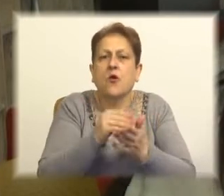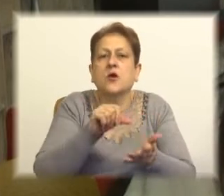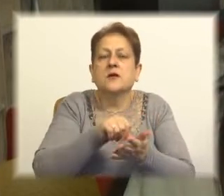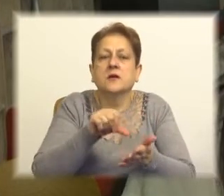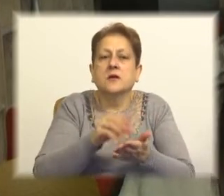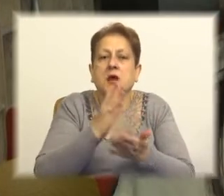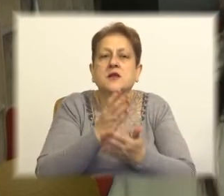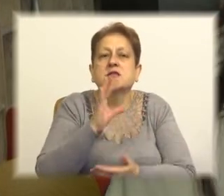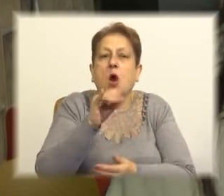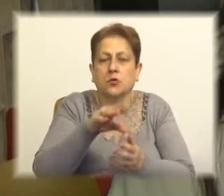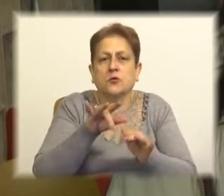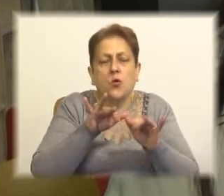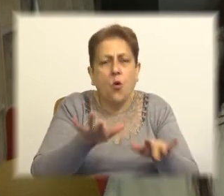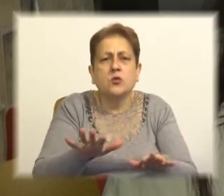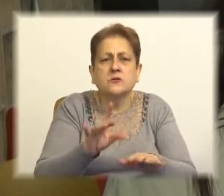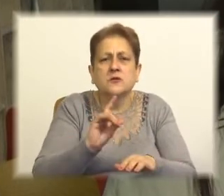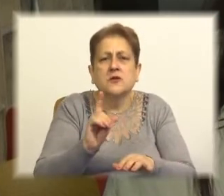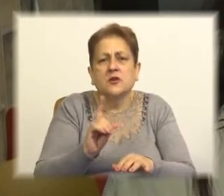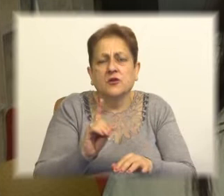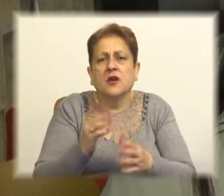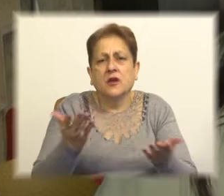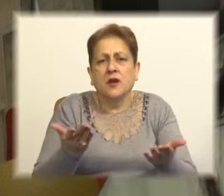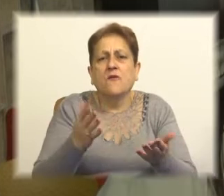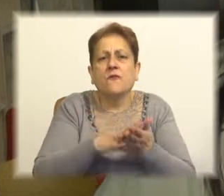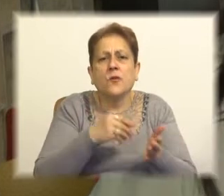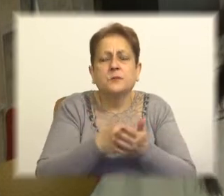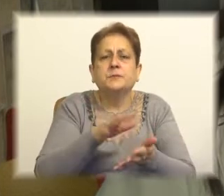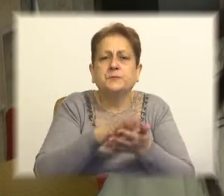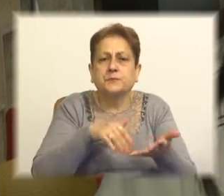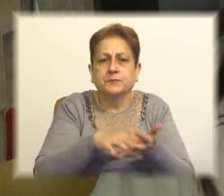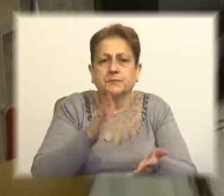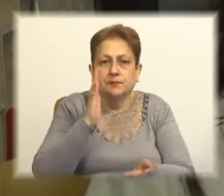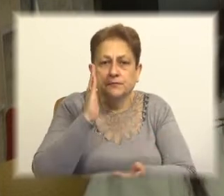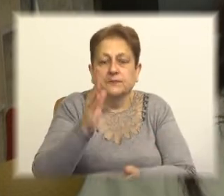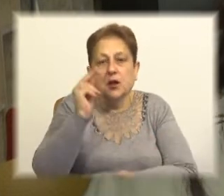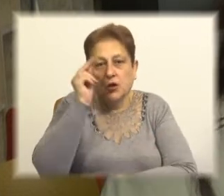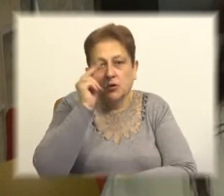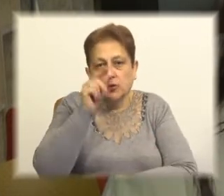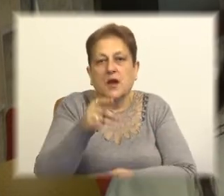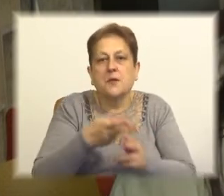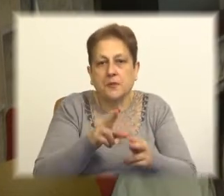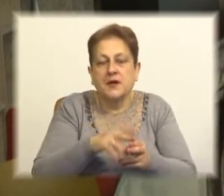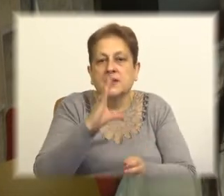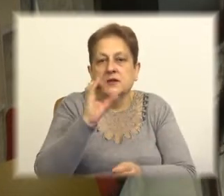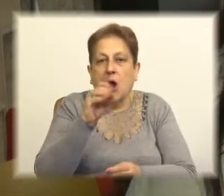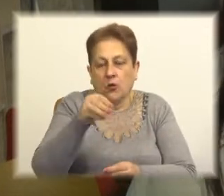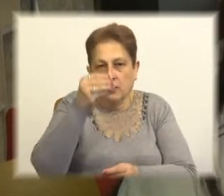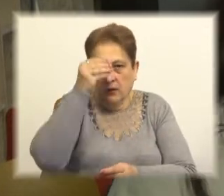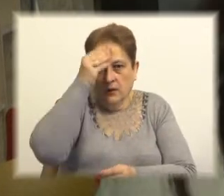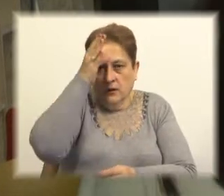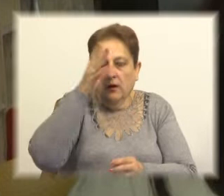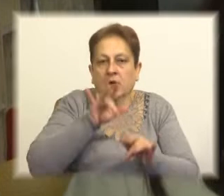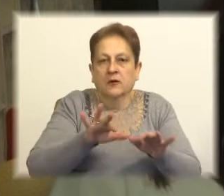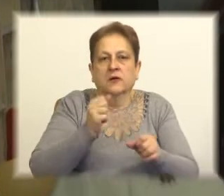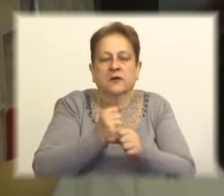են սկաուտական գործունեությամբ, եւ որպեսզի շարունակական լինի կրթության, այսպես ասած, սկաուտական գիտելիքների ձեռքբերման